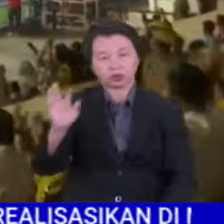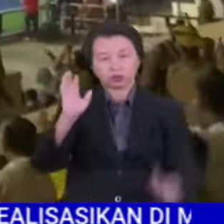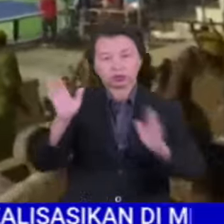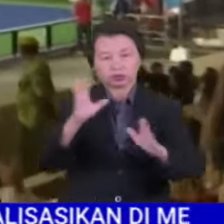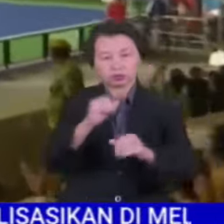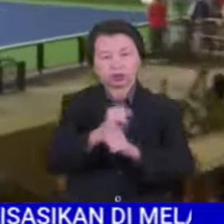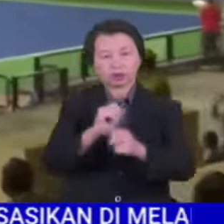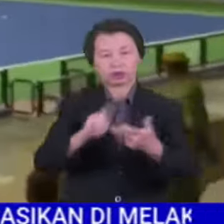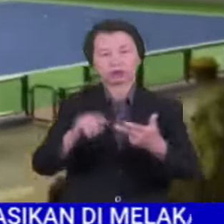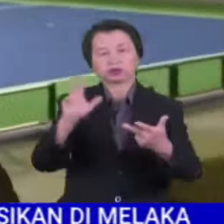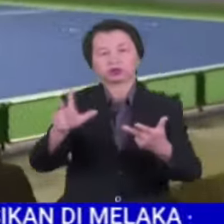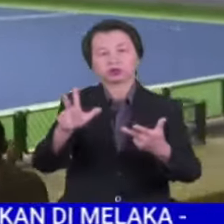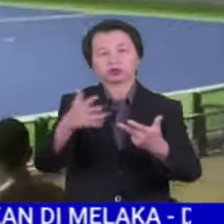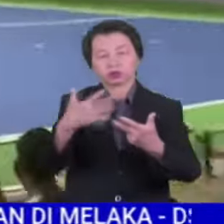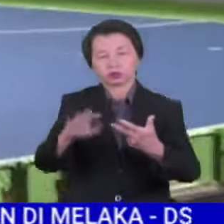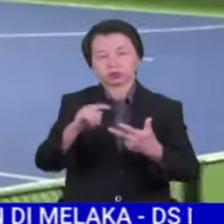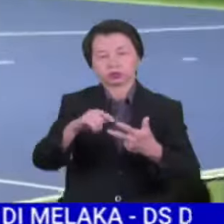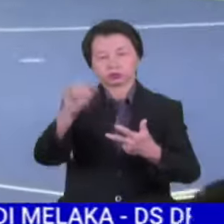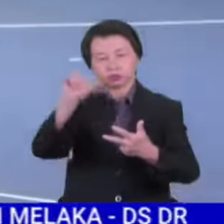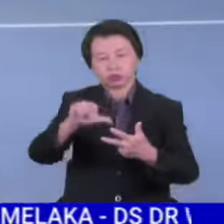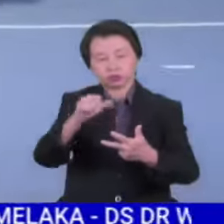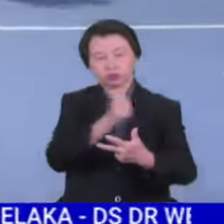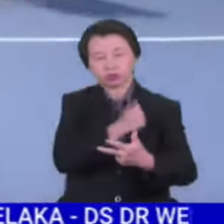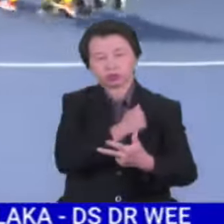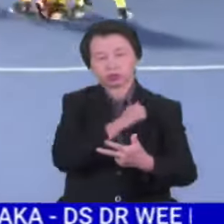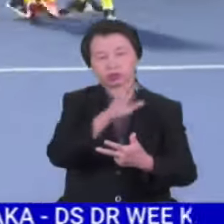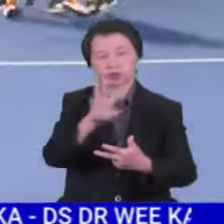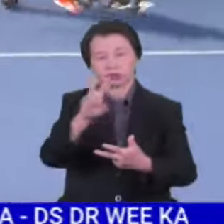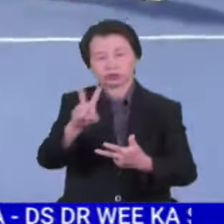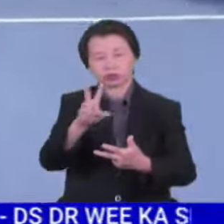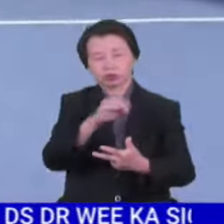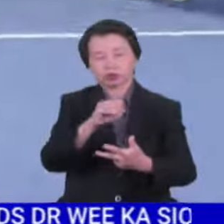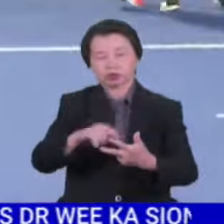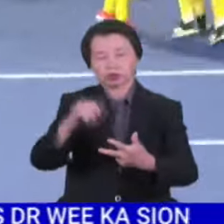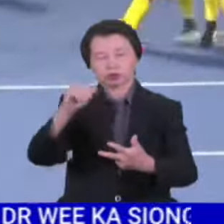meraih tempat ketiga selepas menewaskan Kanada 4-2,